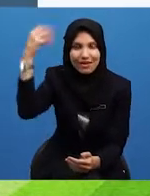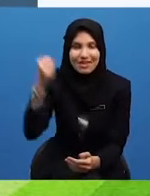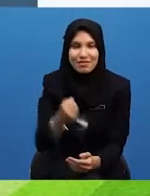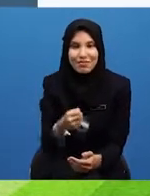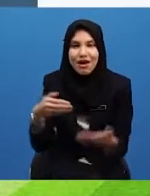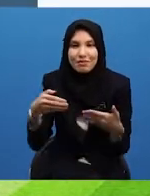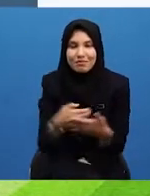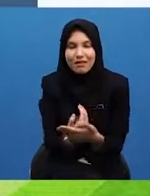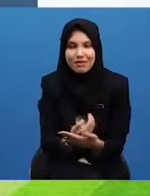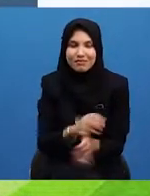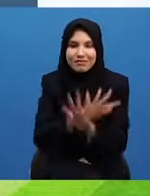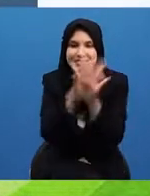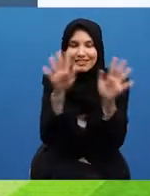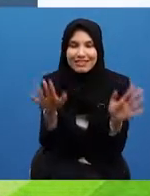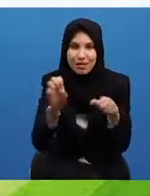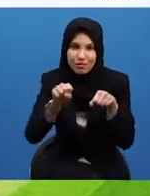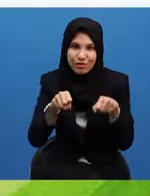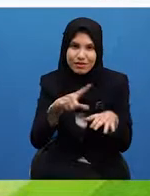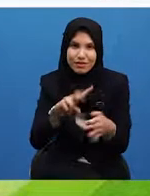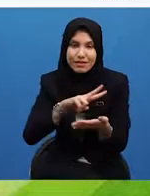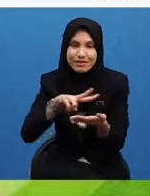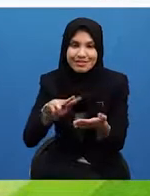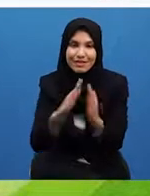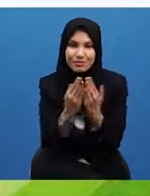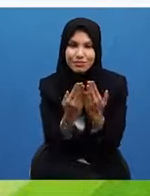terang bolehlah seperti buku